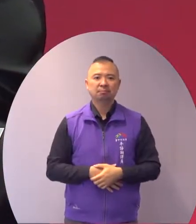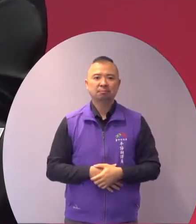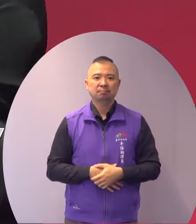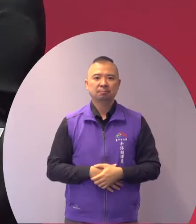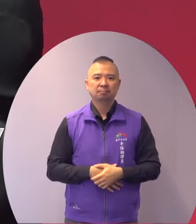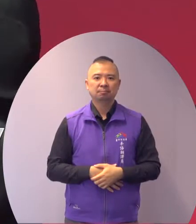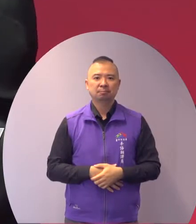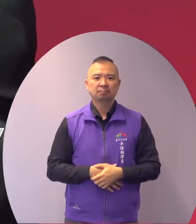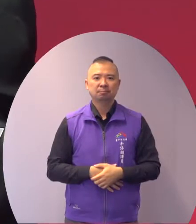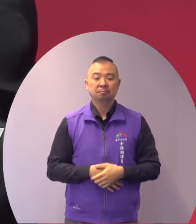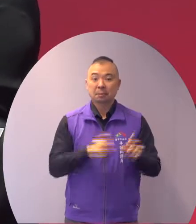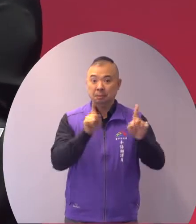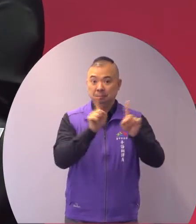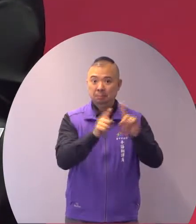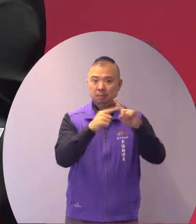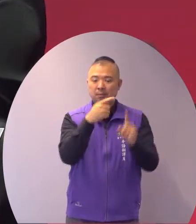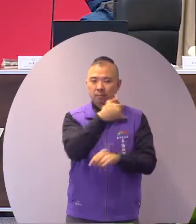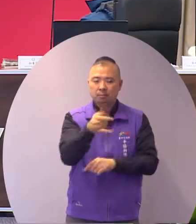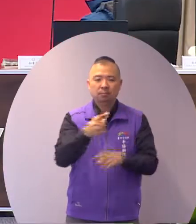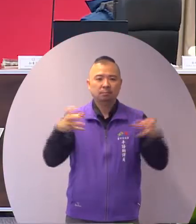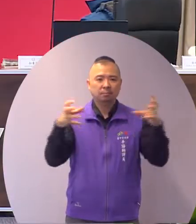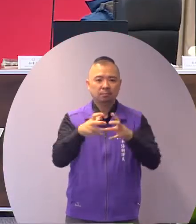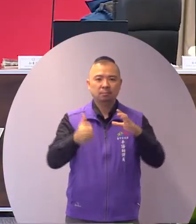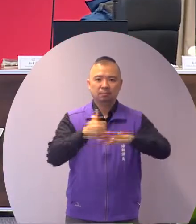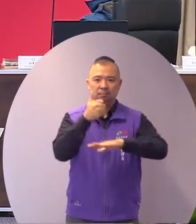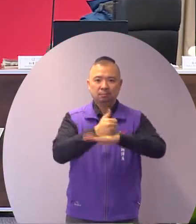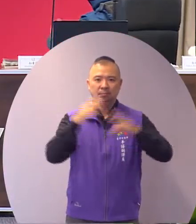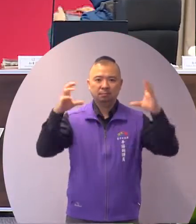请陪同人员一同上台与市长合影。